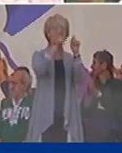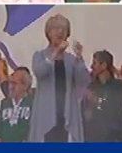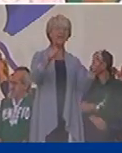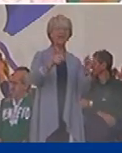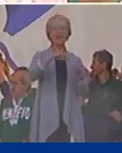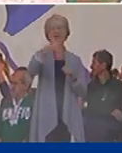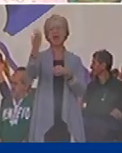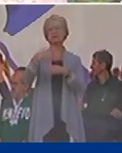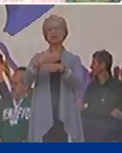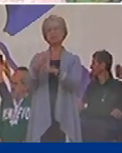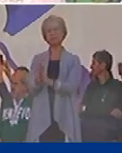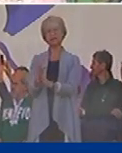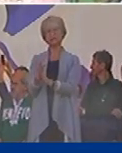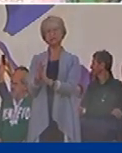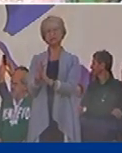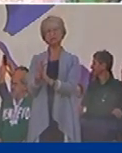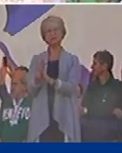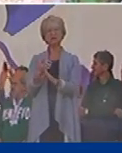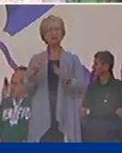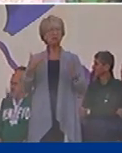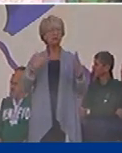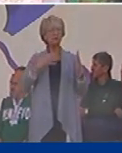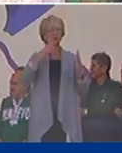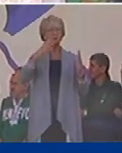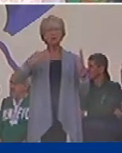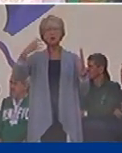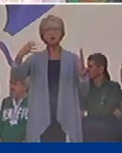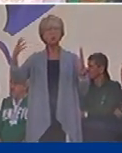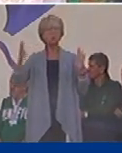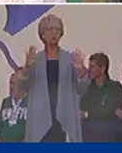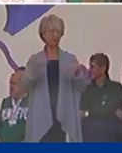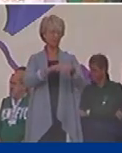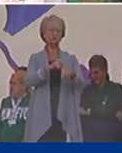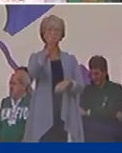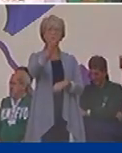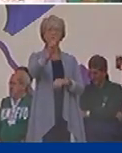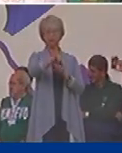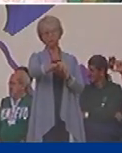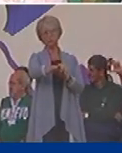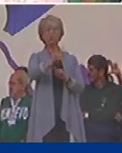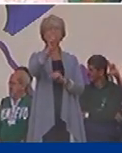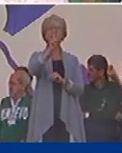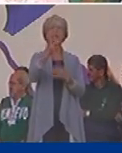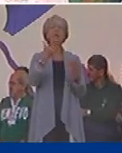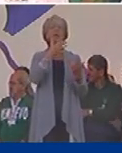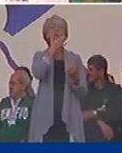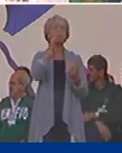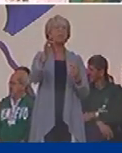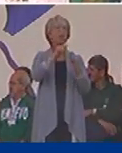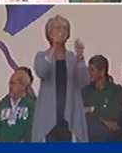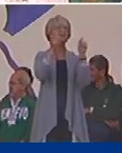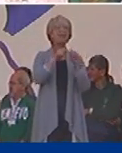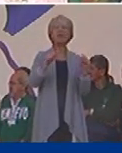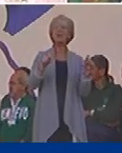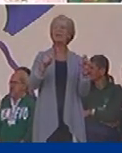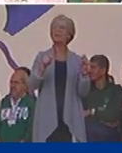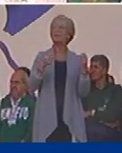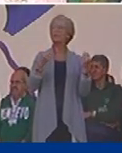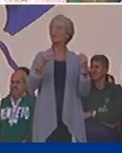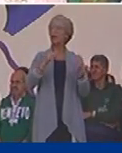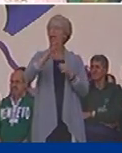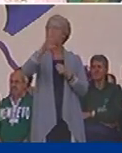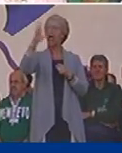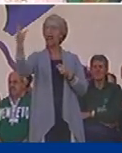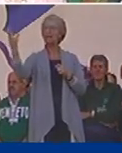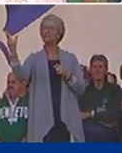partiti. Io non la faccio troppo lunga perché sono le 2. Il bello della Lega è che gli altri